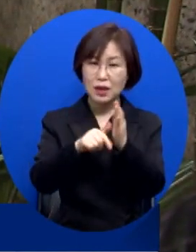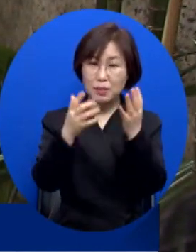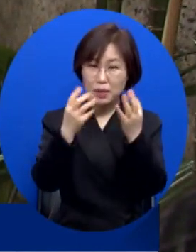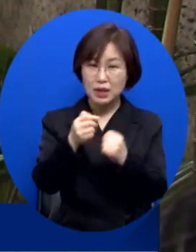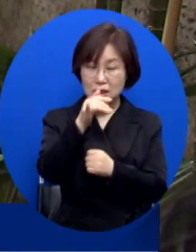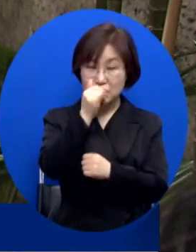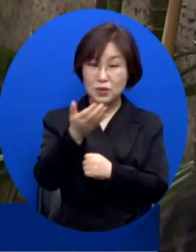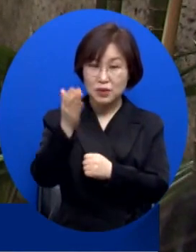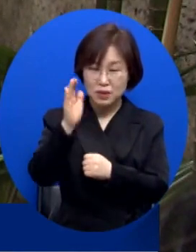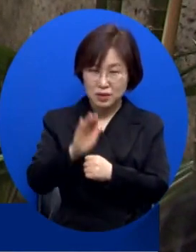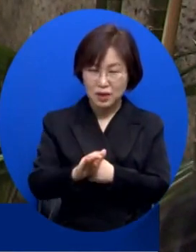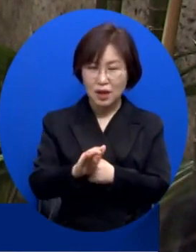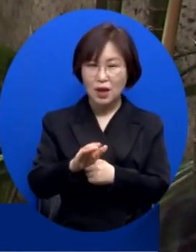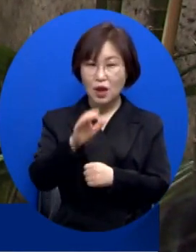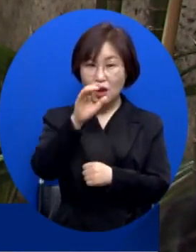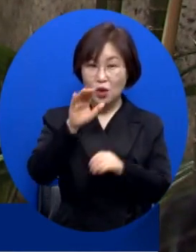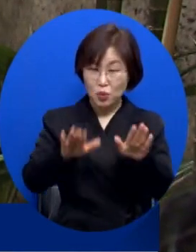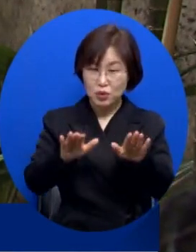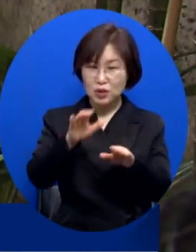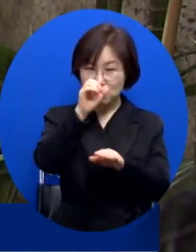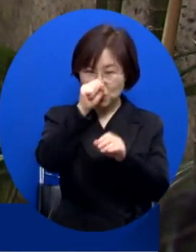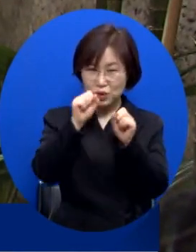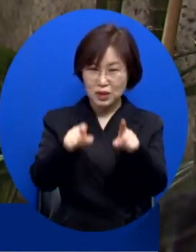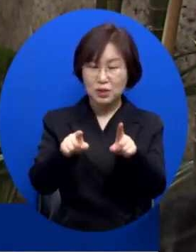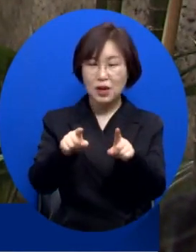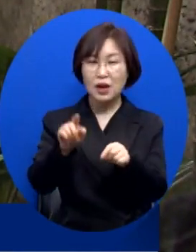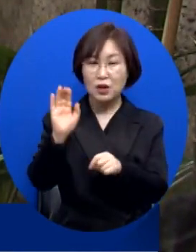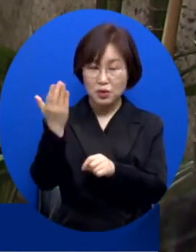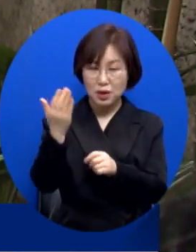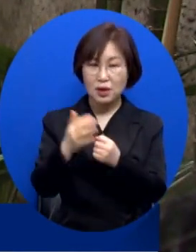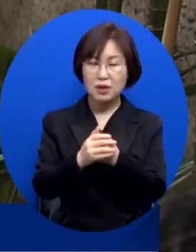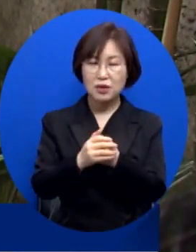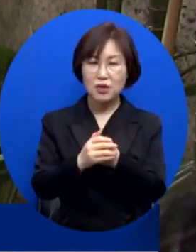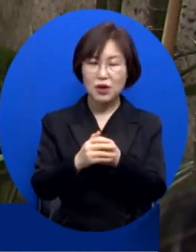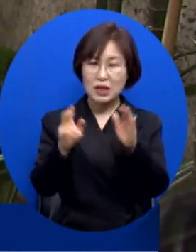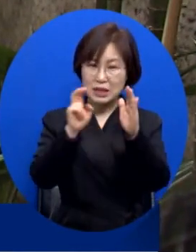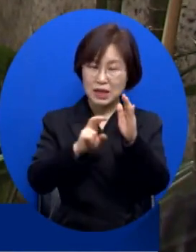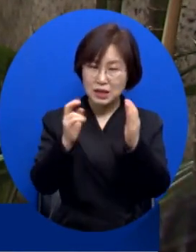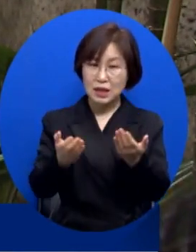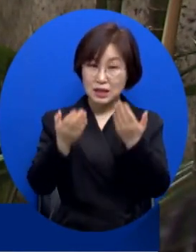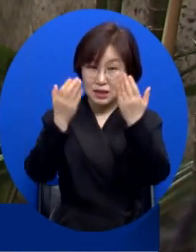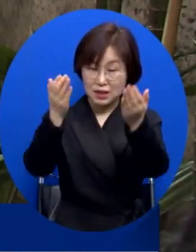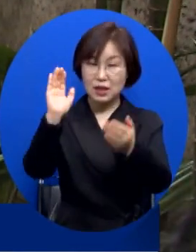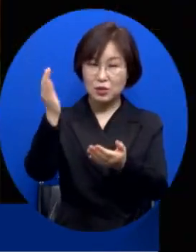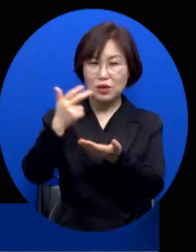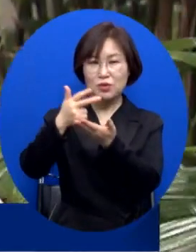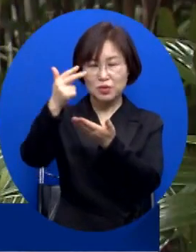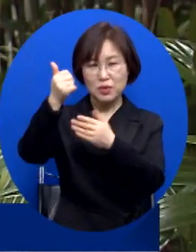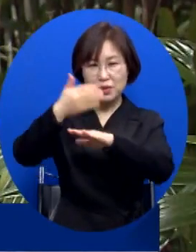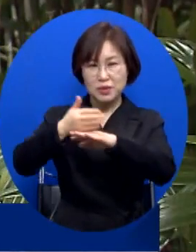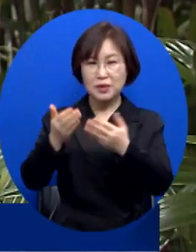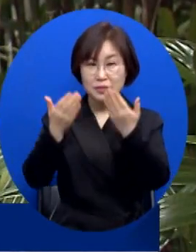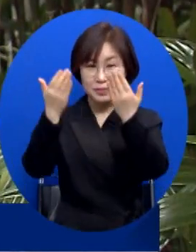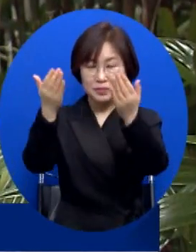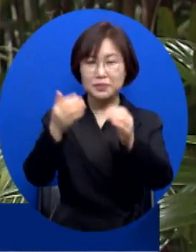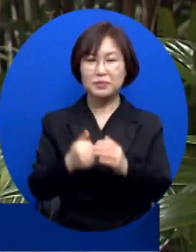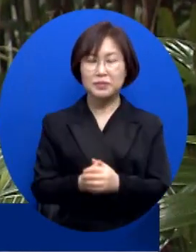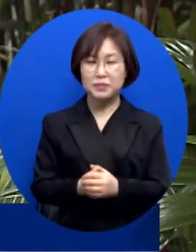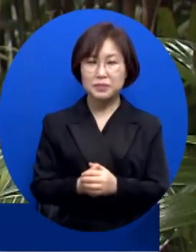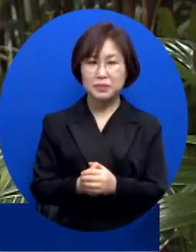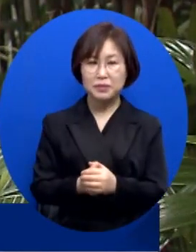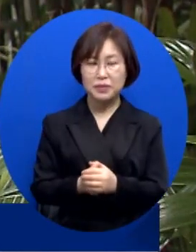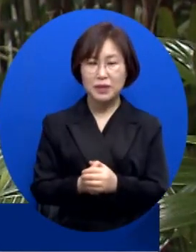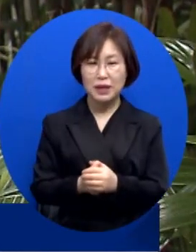좋은 밤을 좋은 찬양의 밤을 하게 해주신 주님께 감사를 드립니다. 그냥 듣기만